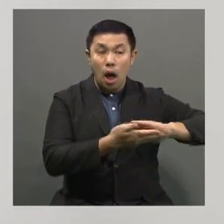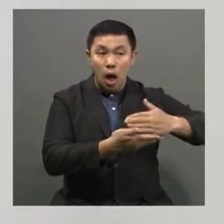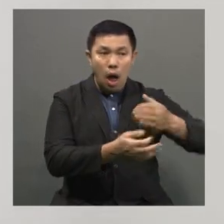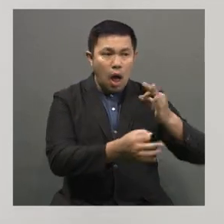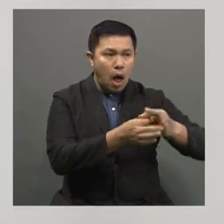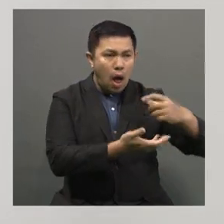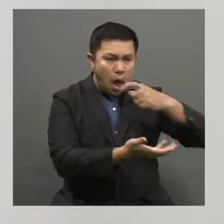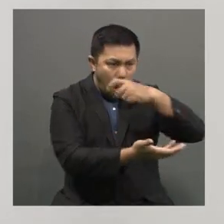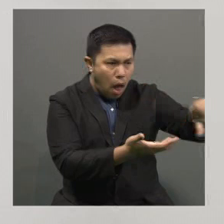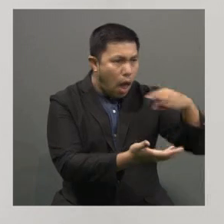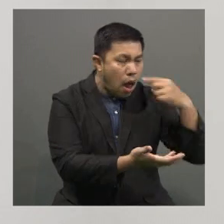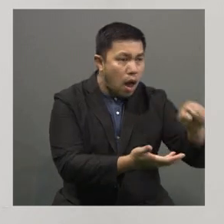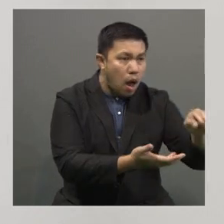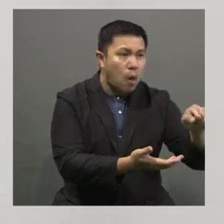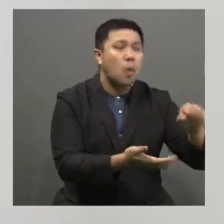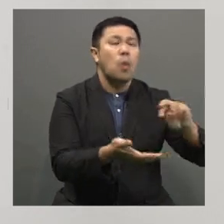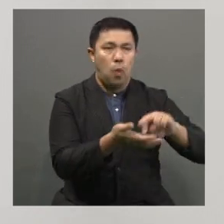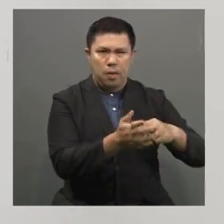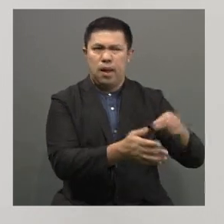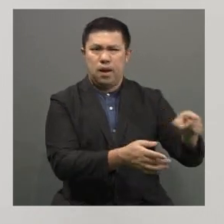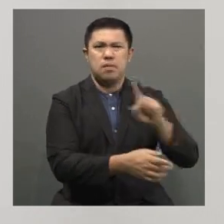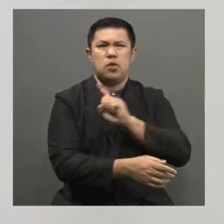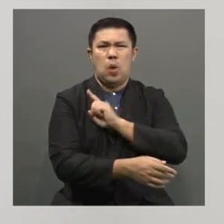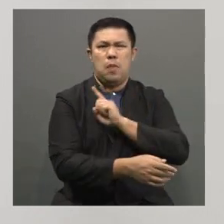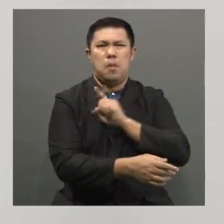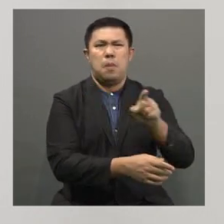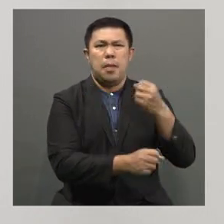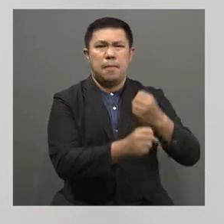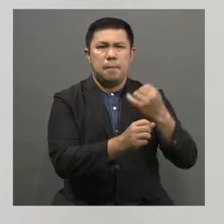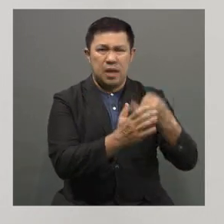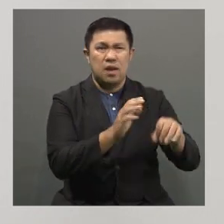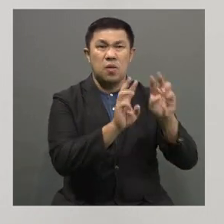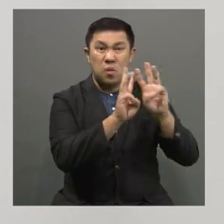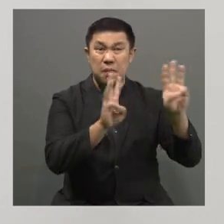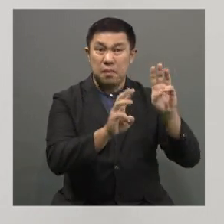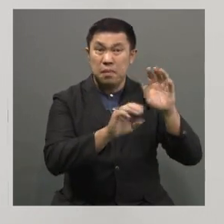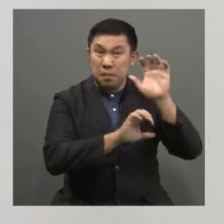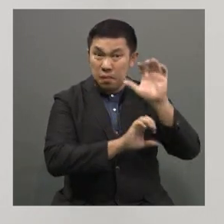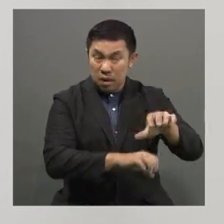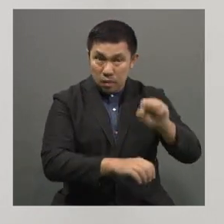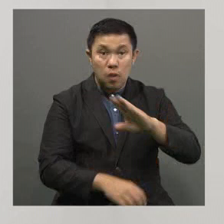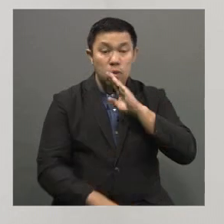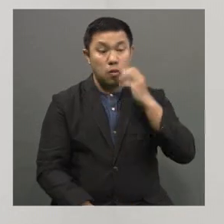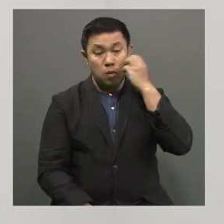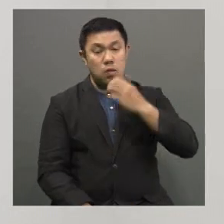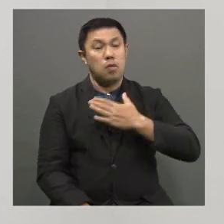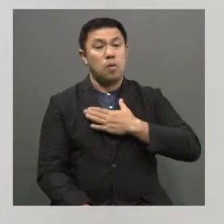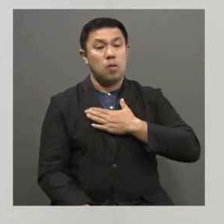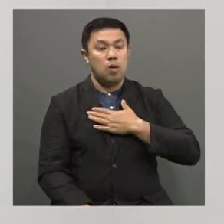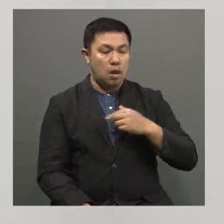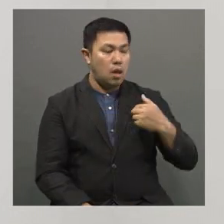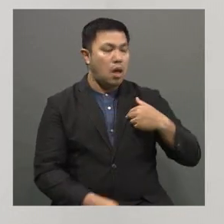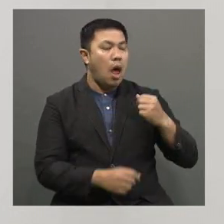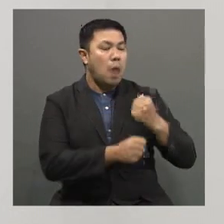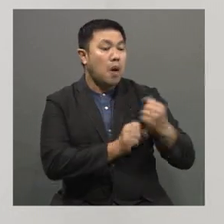บัญชีใครคนคนก็ต้องคนนั้นน่ะก็ต้องถูกดำดำเนินคดีเว็บพนันด้วยหรือไม่สมมุติบิ๊ก jokให้ลูกน้องไป